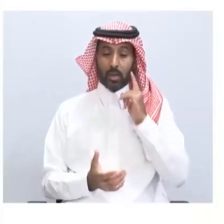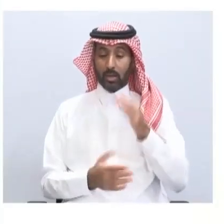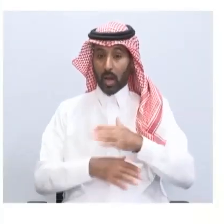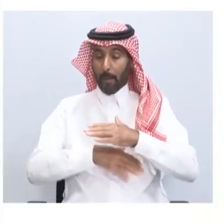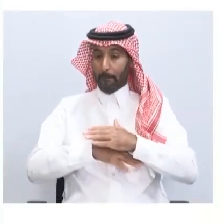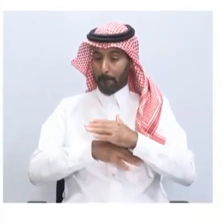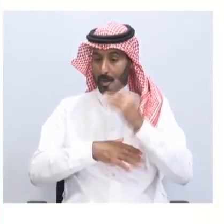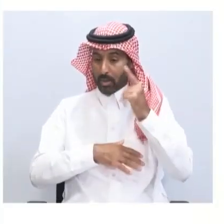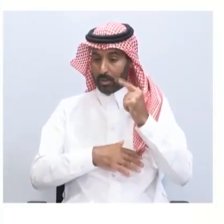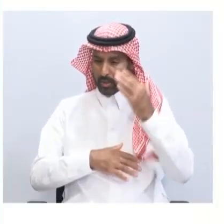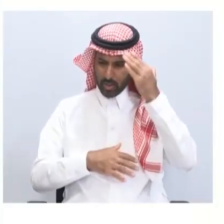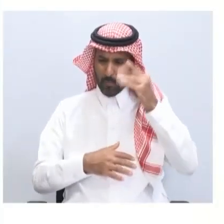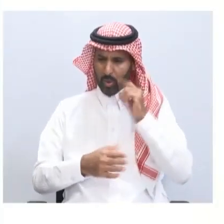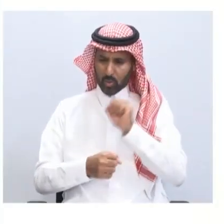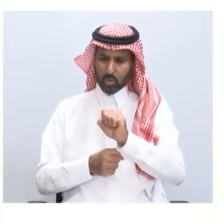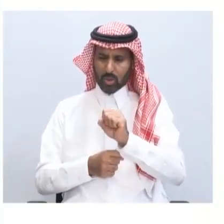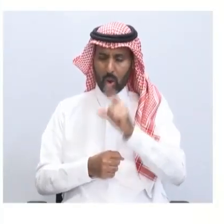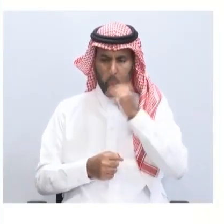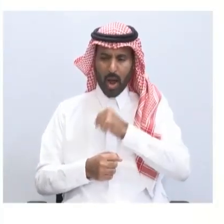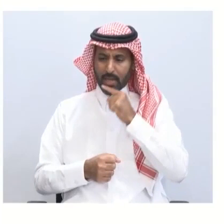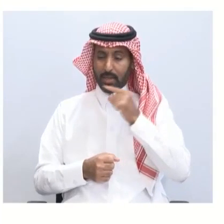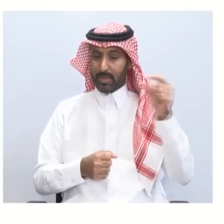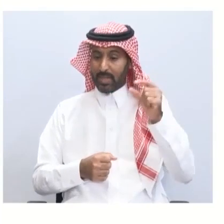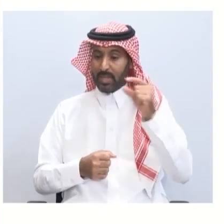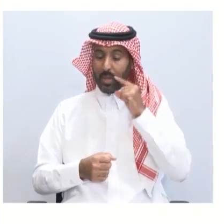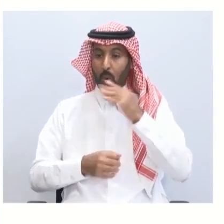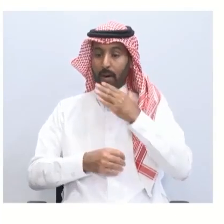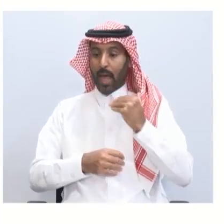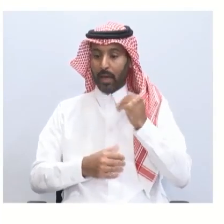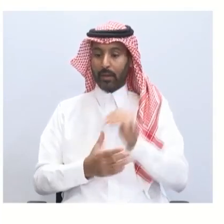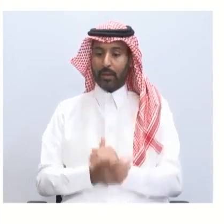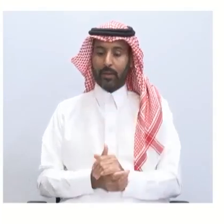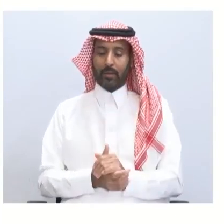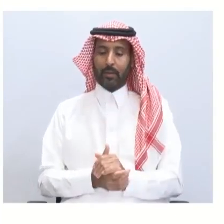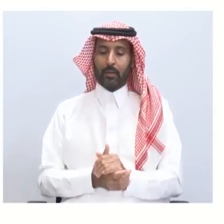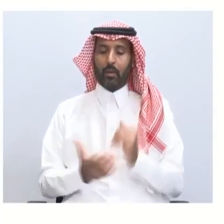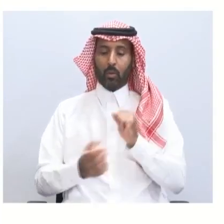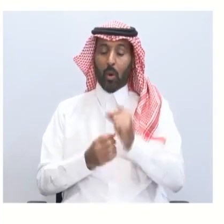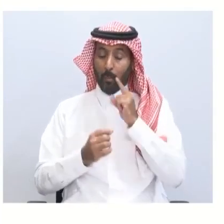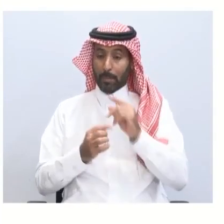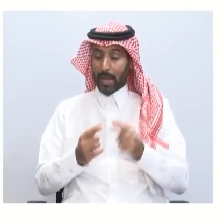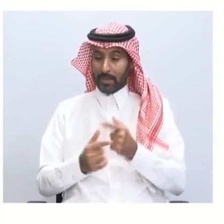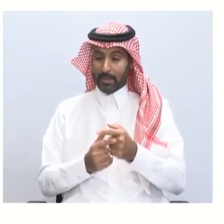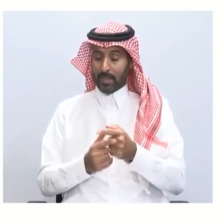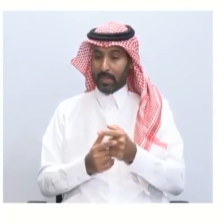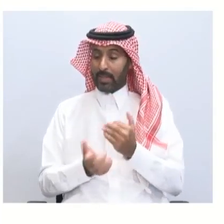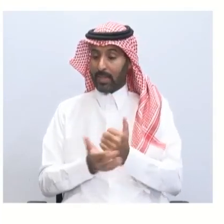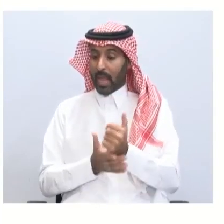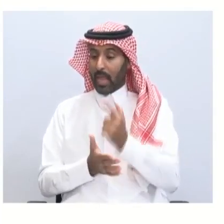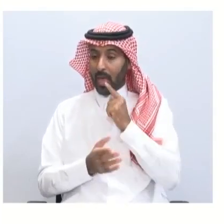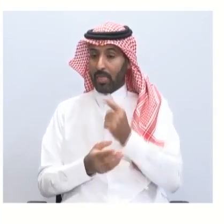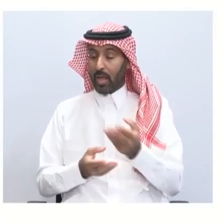الخصوصيه هو واجب ديني واخلاقي وهو المبادئ التي حثنا